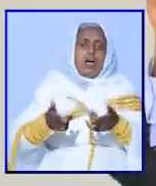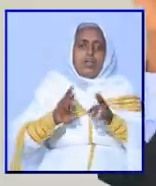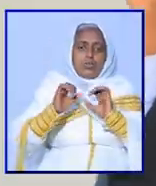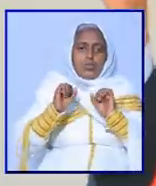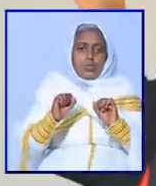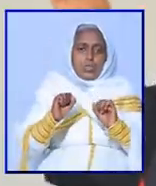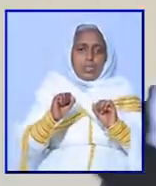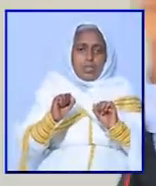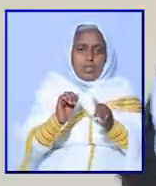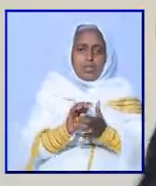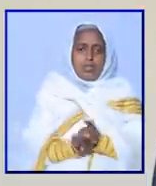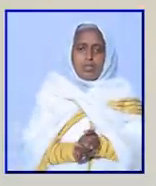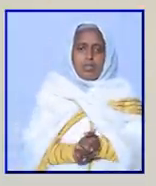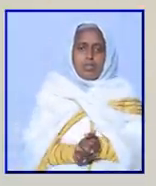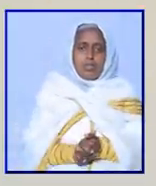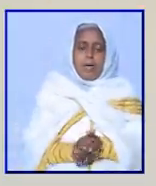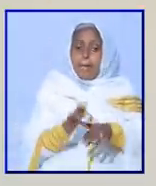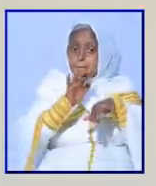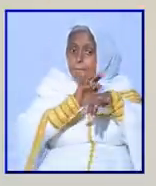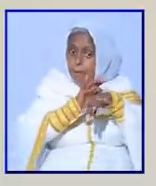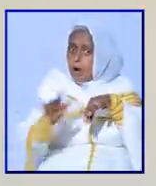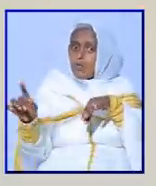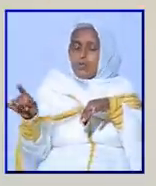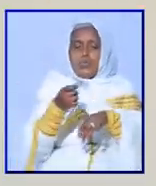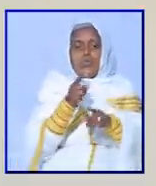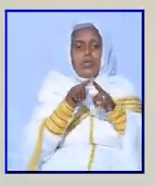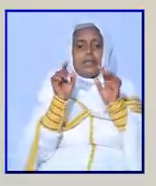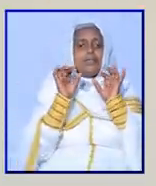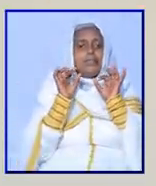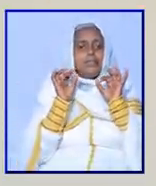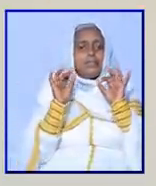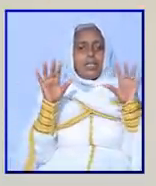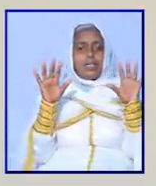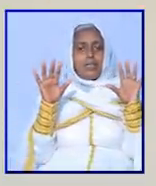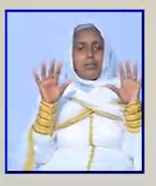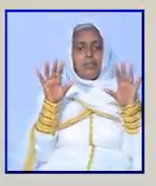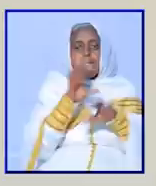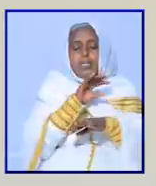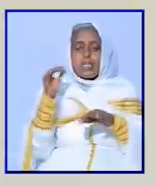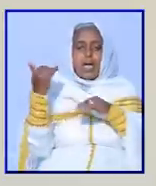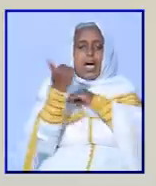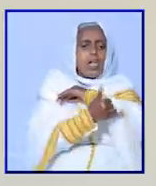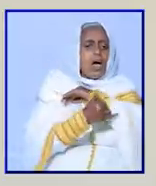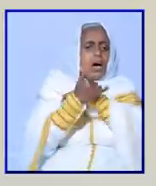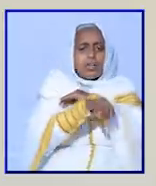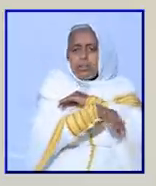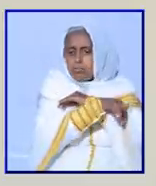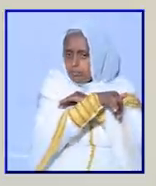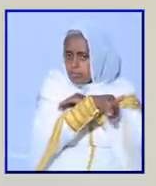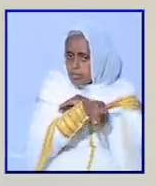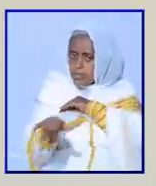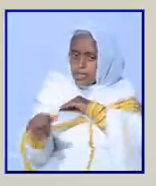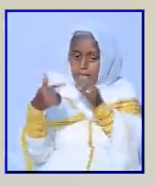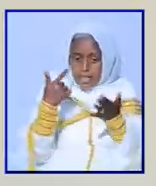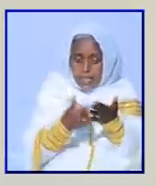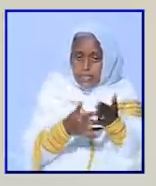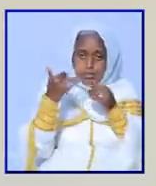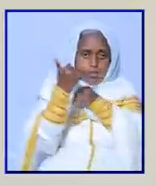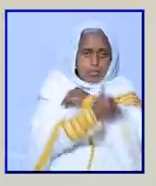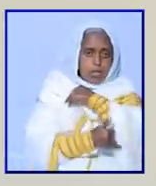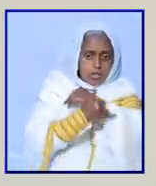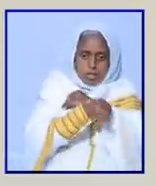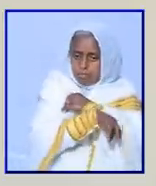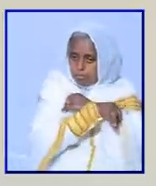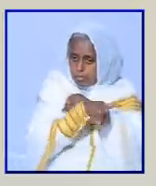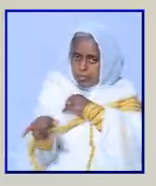አንድ አንዱ ብዙ ጸጋ ሊኖረው ይችላል ባዶ የሆነ ግን የለም እና ለሀገርም እንደዛው